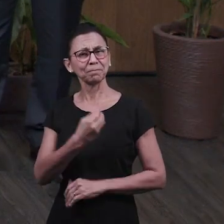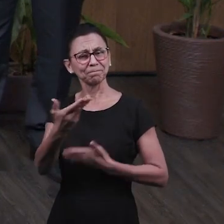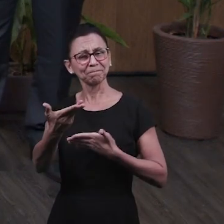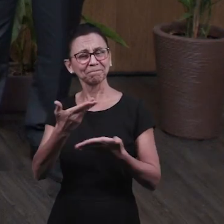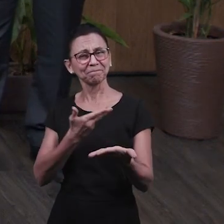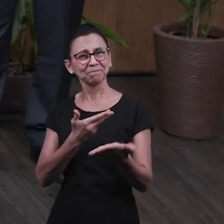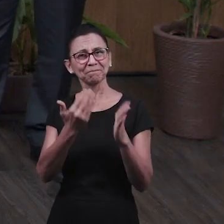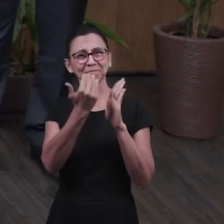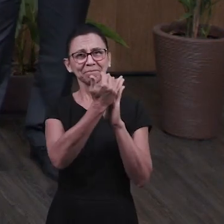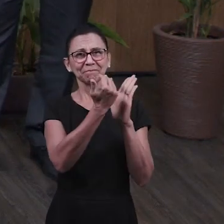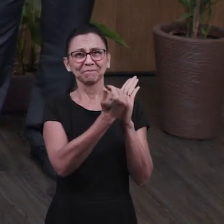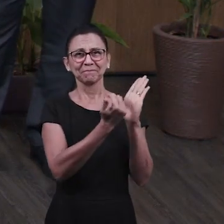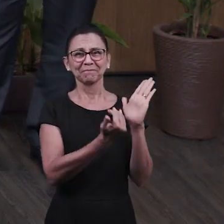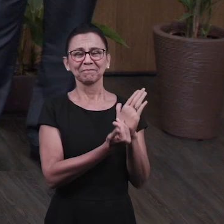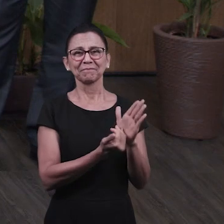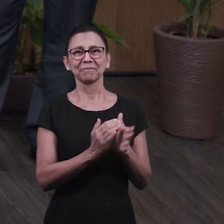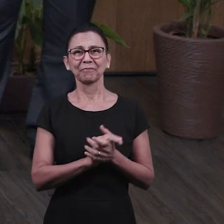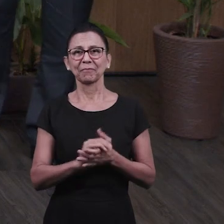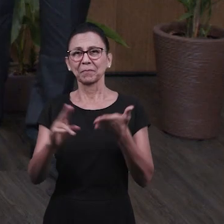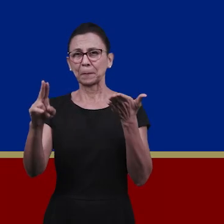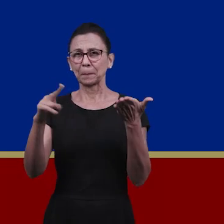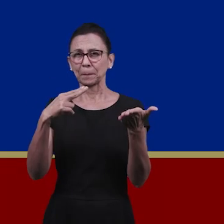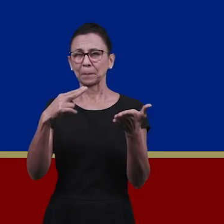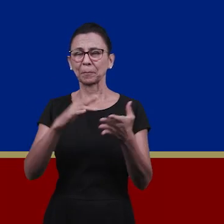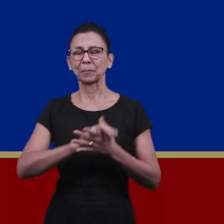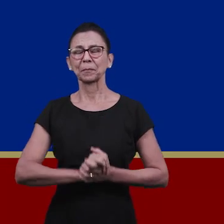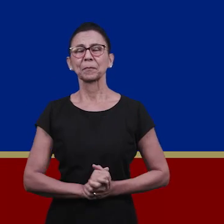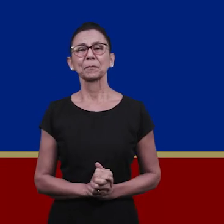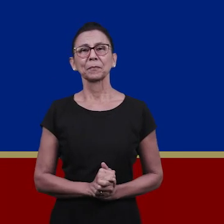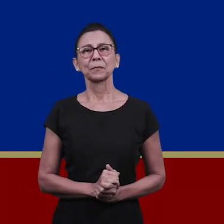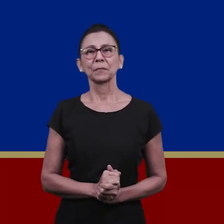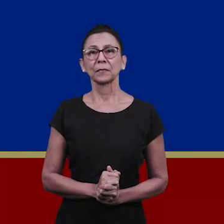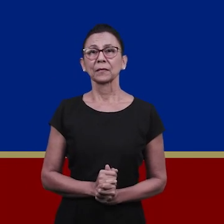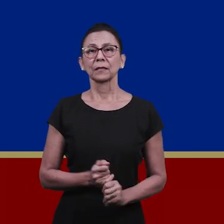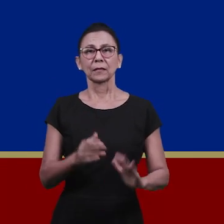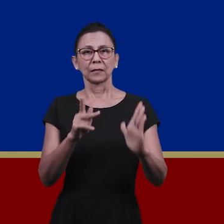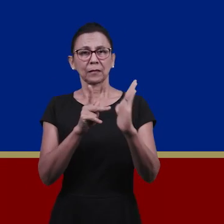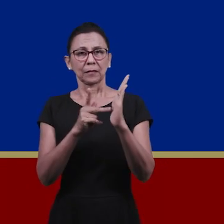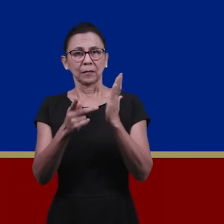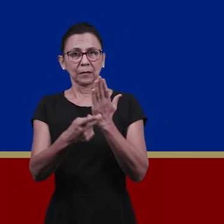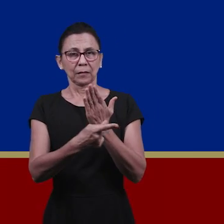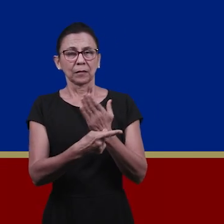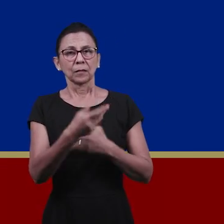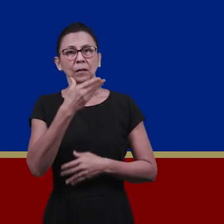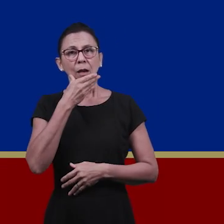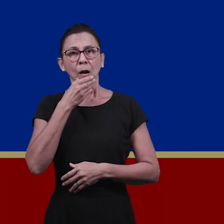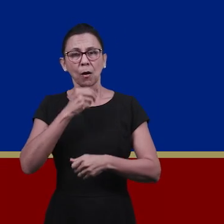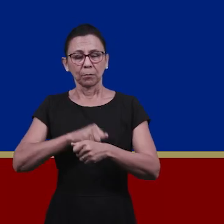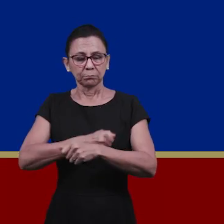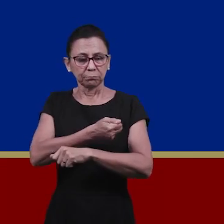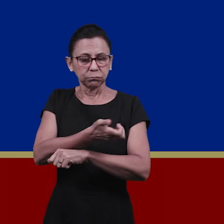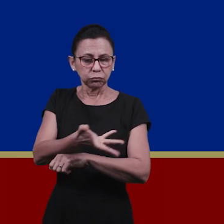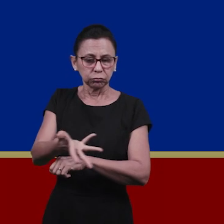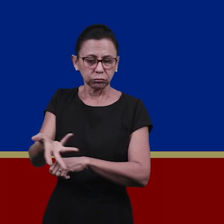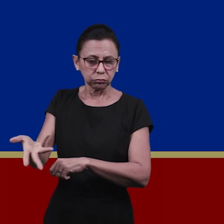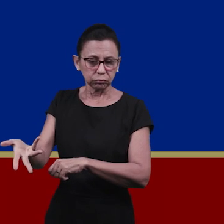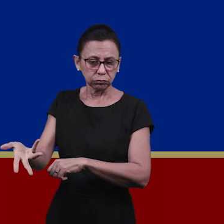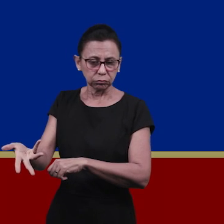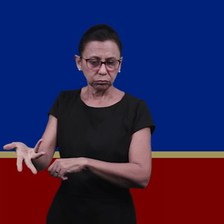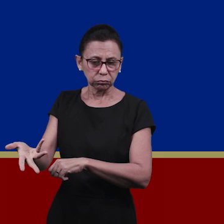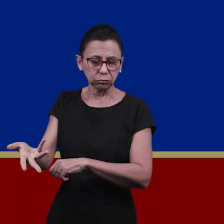adolescents qui participent de la formation. Il a écrit sur la parabole du